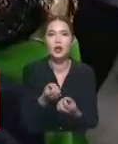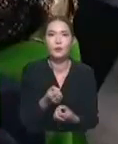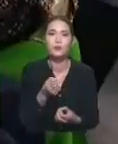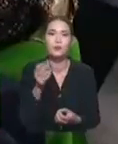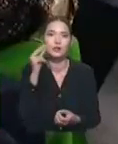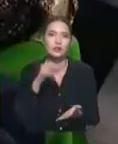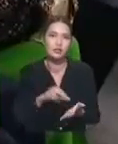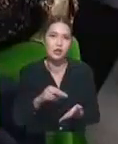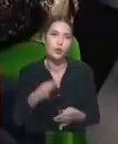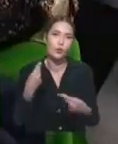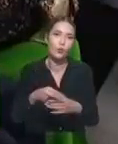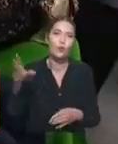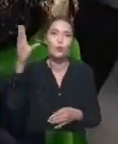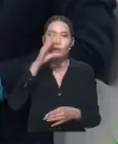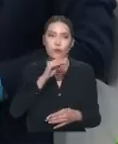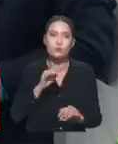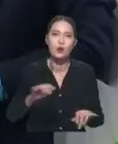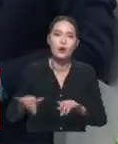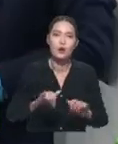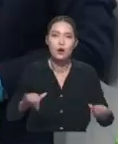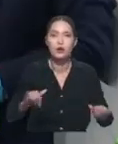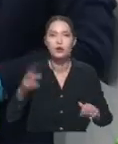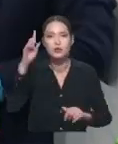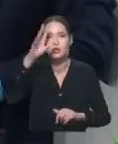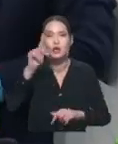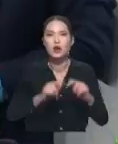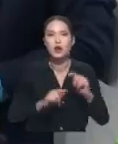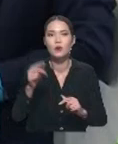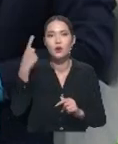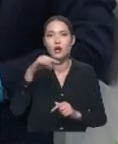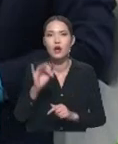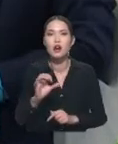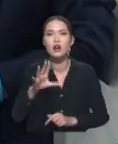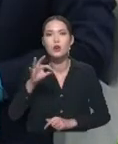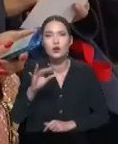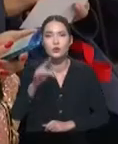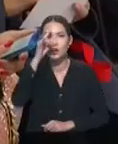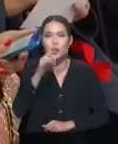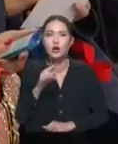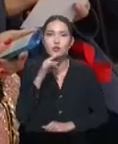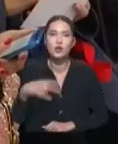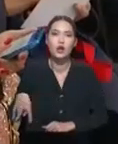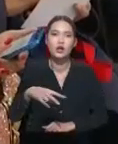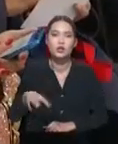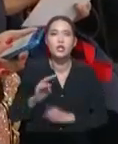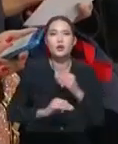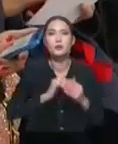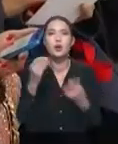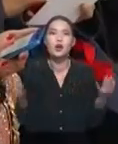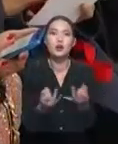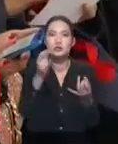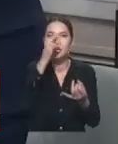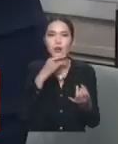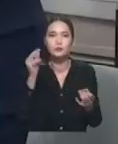ценам. Цель партийного проекта – продвижение произведений современных отечественных авторов, в том числе казахской литературы, и повышение интереса казахстанцев